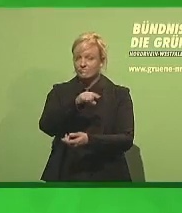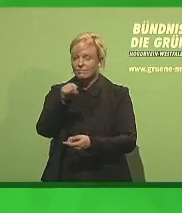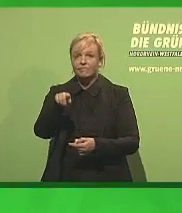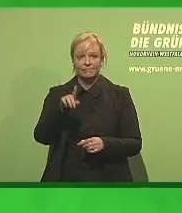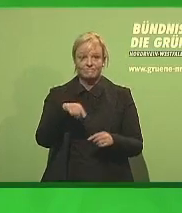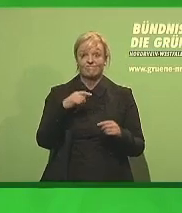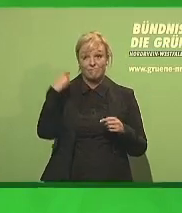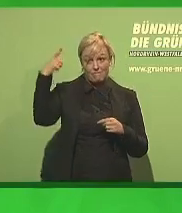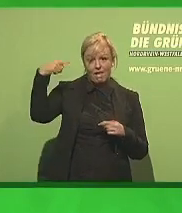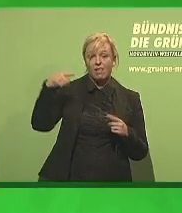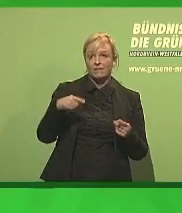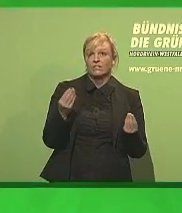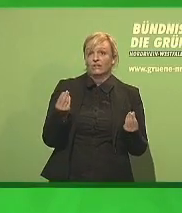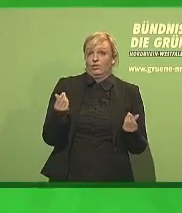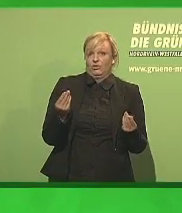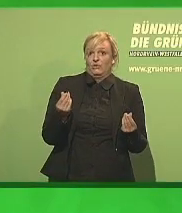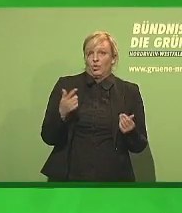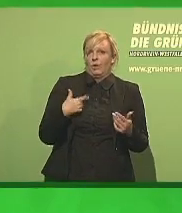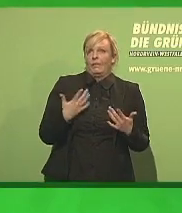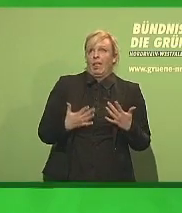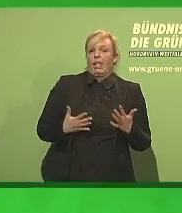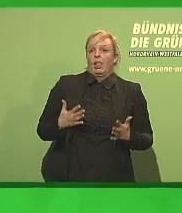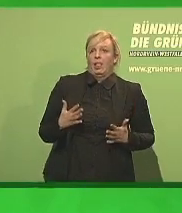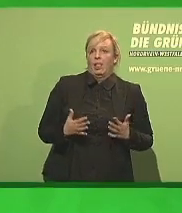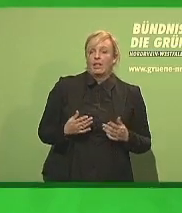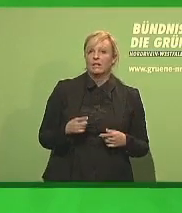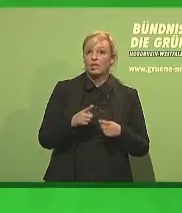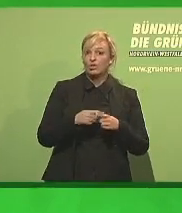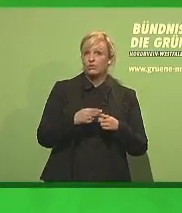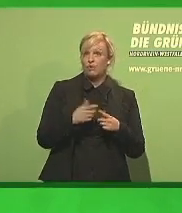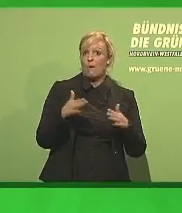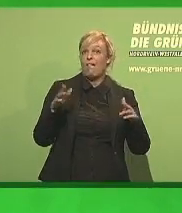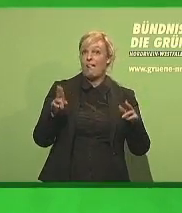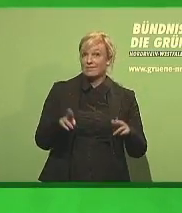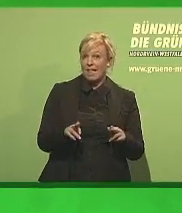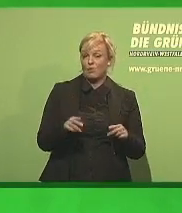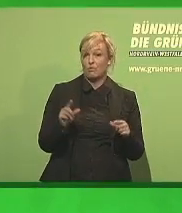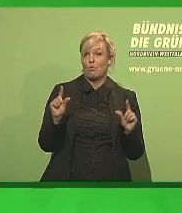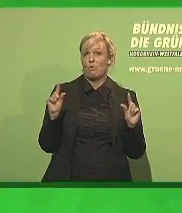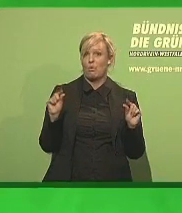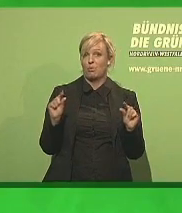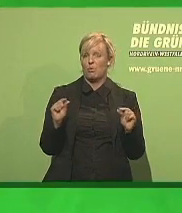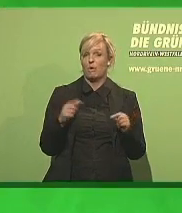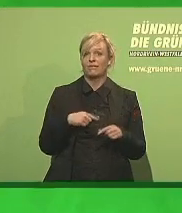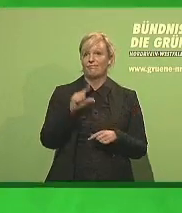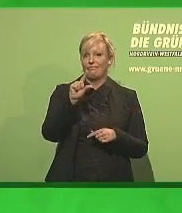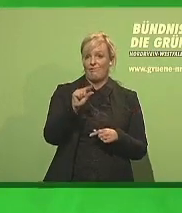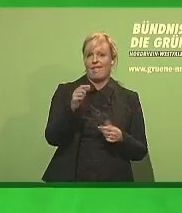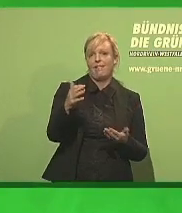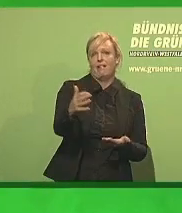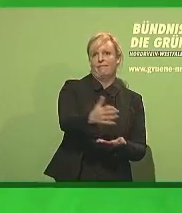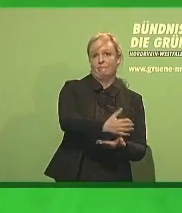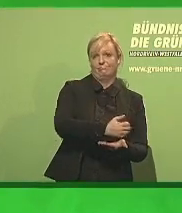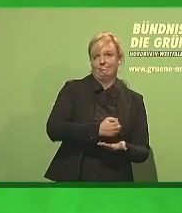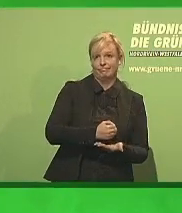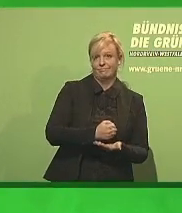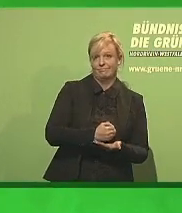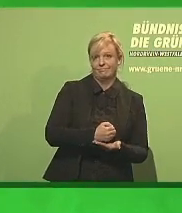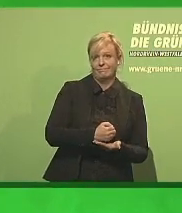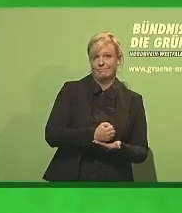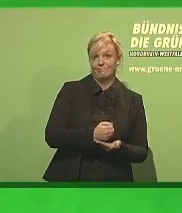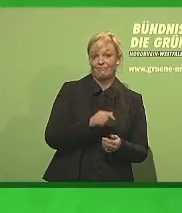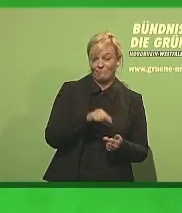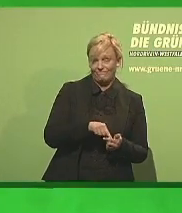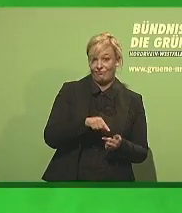Jede Steuersenkung heißt für euch konkret vor Ort, ihr habt weniger Einnahmen, ihr habt weniger zu